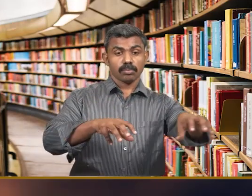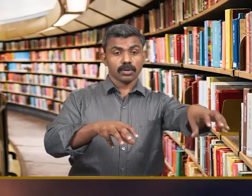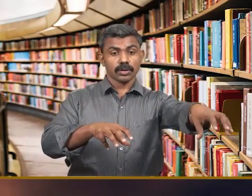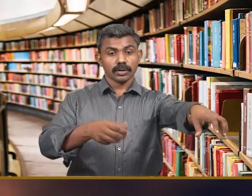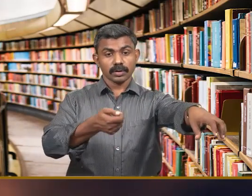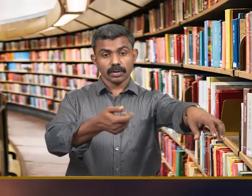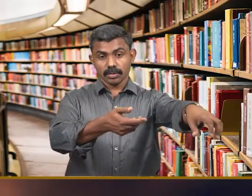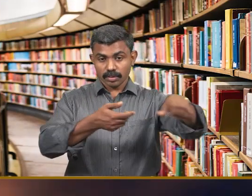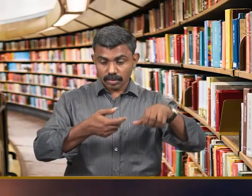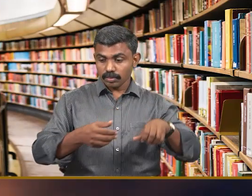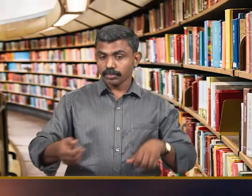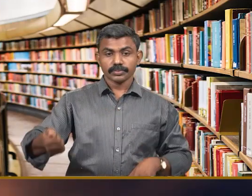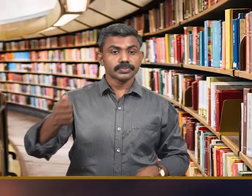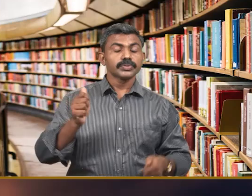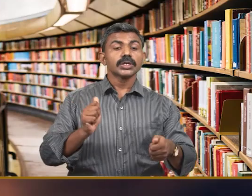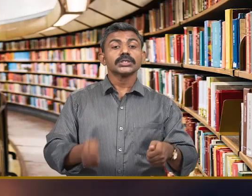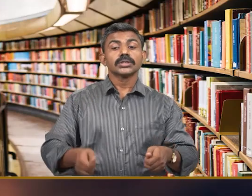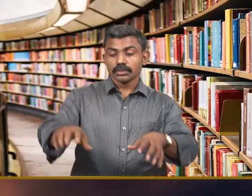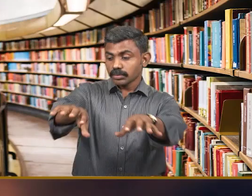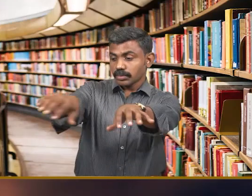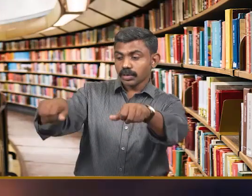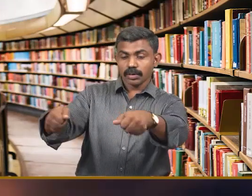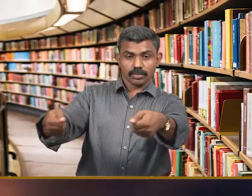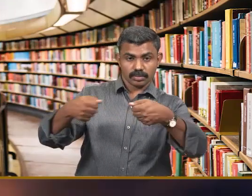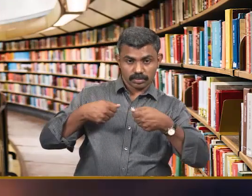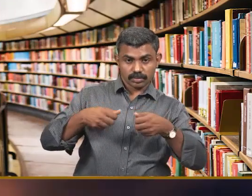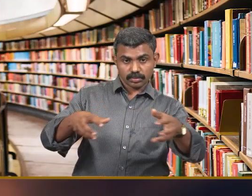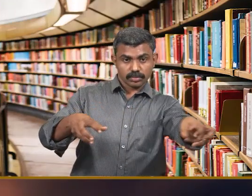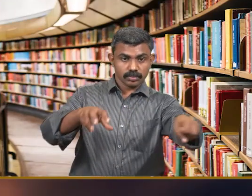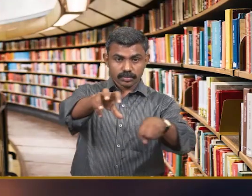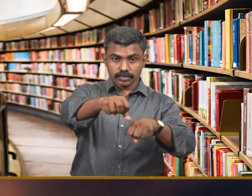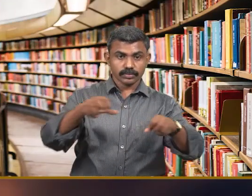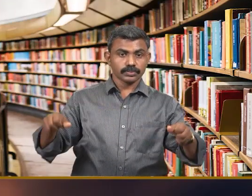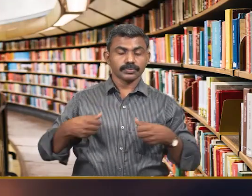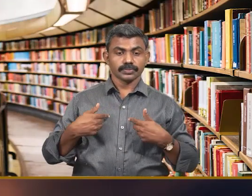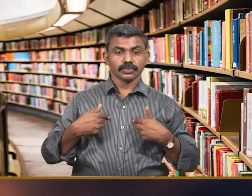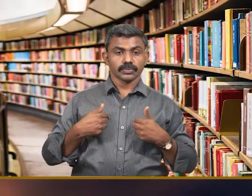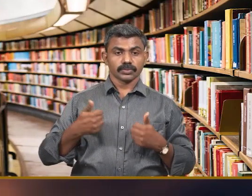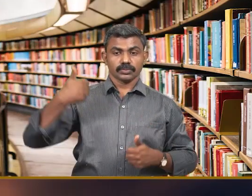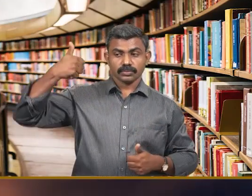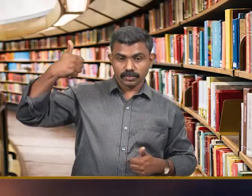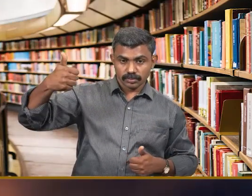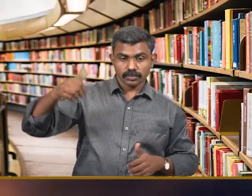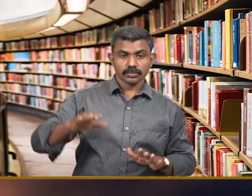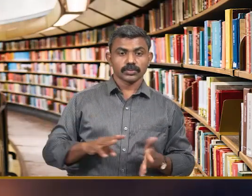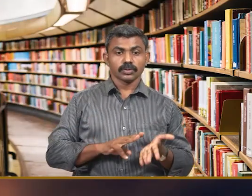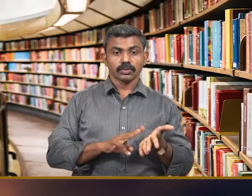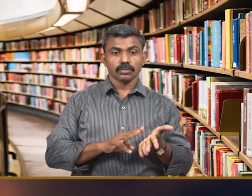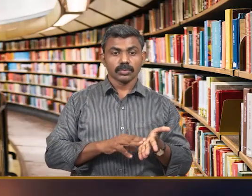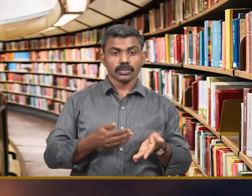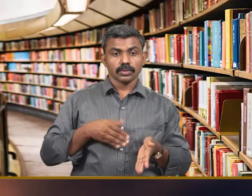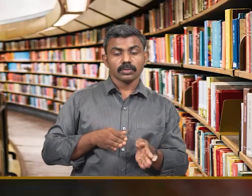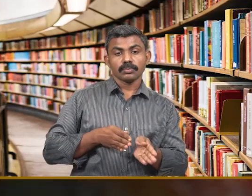வந்துருச்சு, சட்டம் நீதி நிர்வாகம் மூணுமே வந்துருச்சு. அப்போ எல்லாமே இவர் தான், அப்போ ஒரே நாடு ஒரே தலைவர் அந்த கொள்கையை வந்து முசோலினி